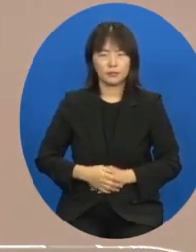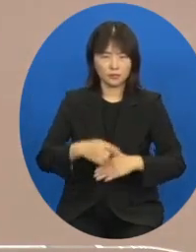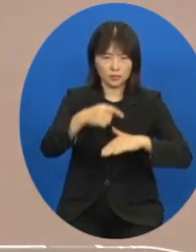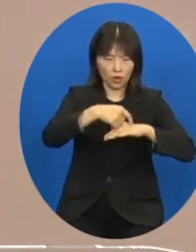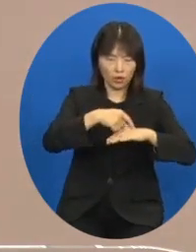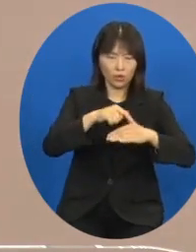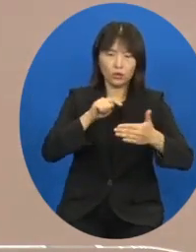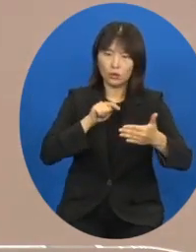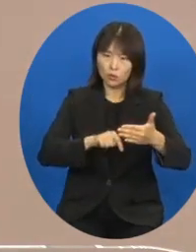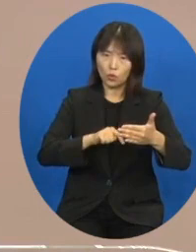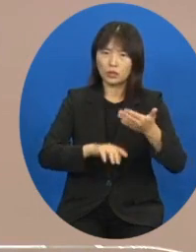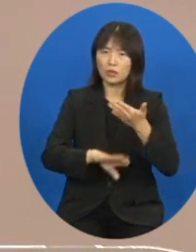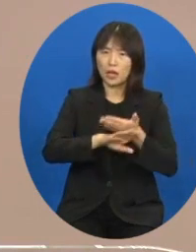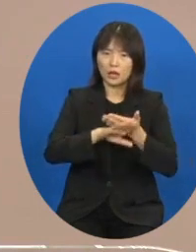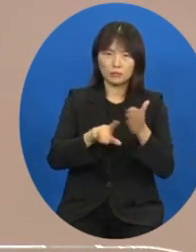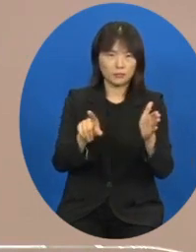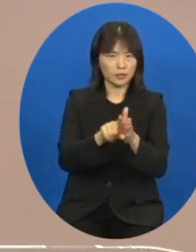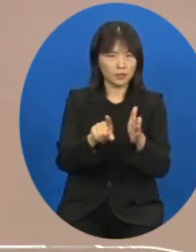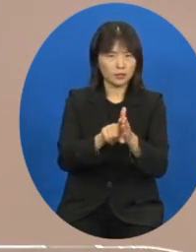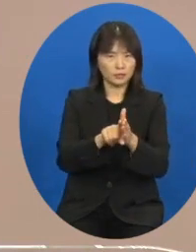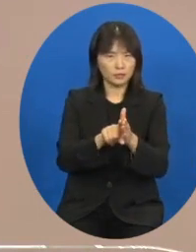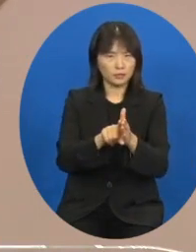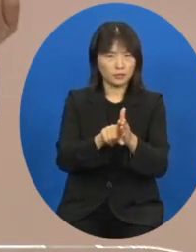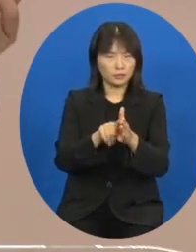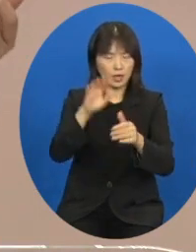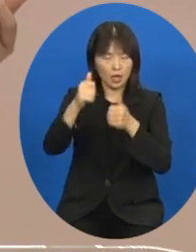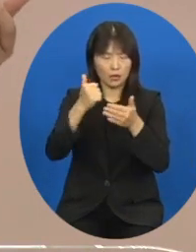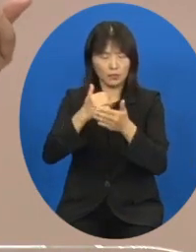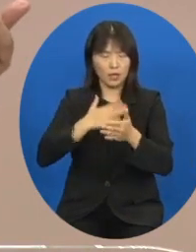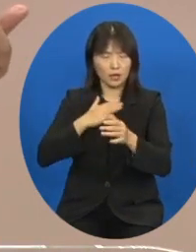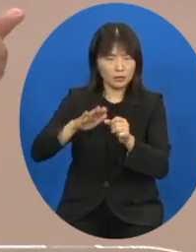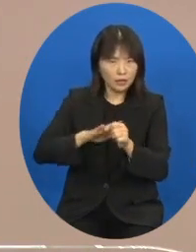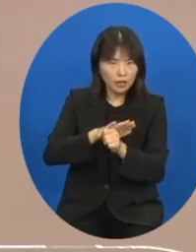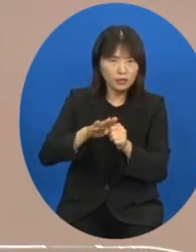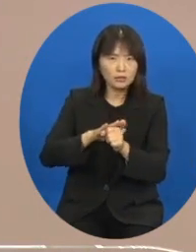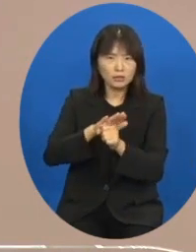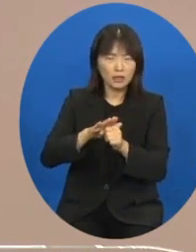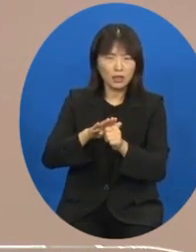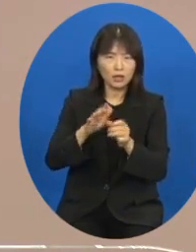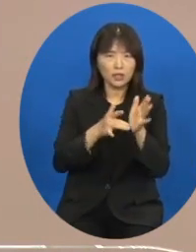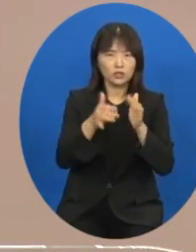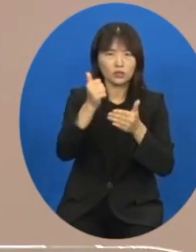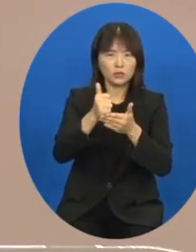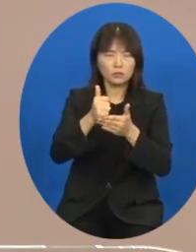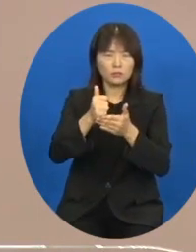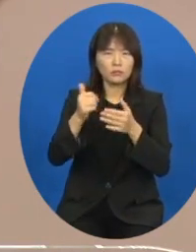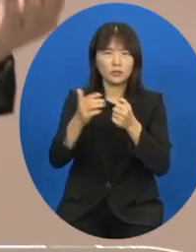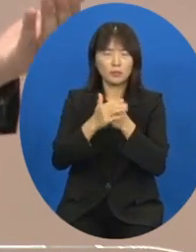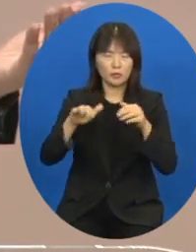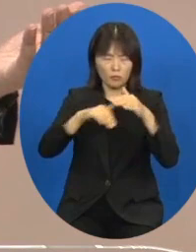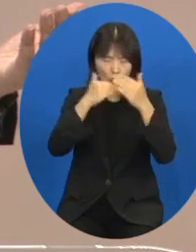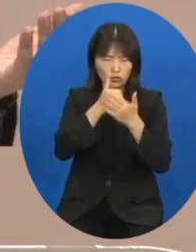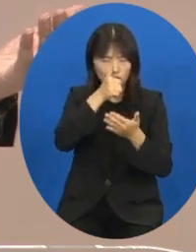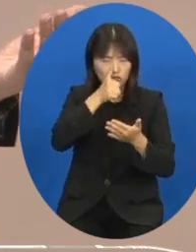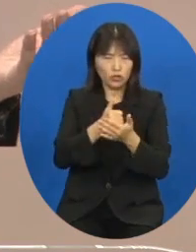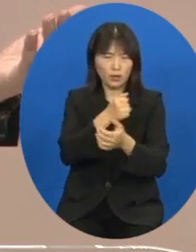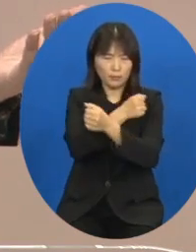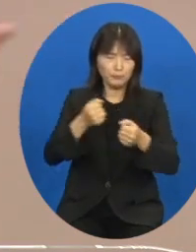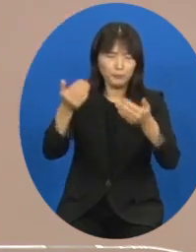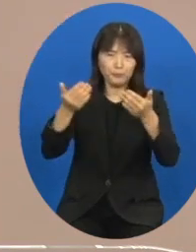겉다르고 속다른 믿음. 하나님 나 사랑하신다. 예수님 때문에 나 모든 죄 사함